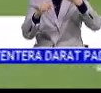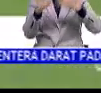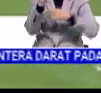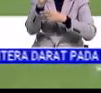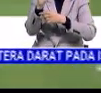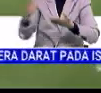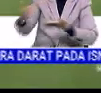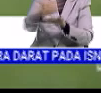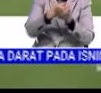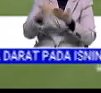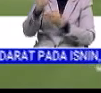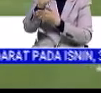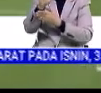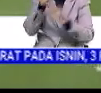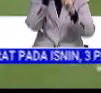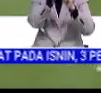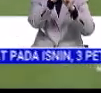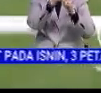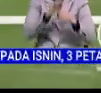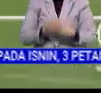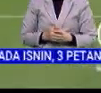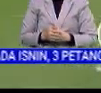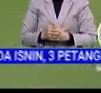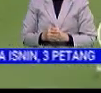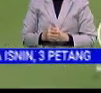setelah mengumpul 5 mata.